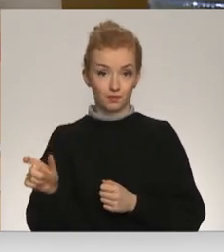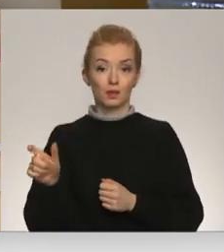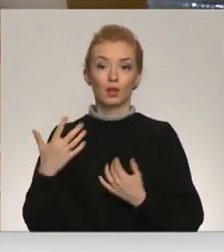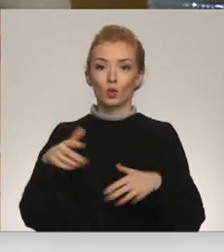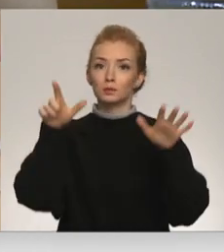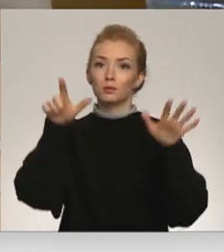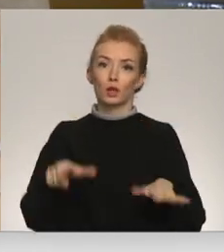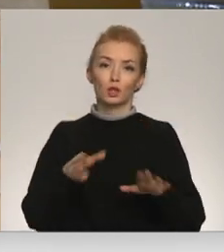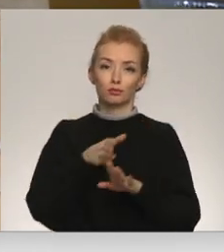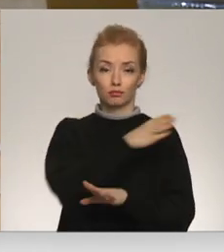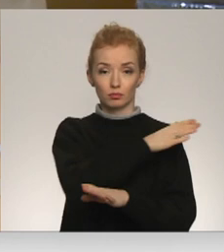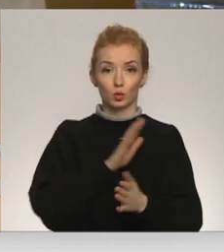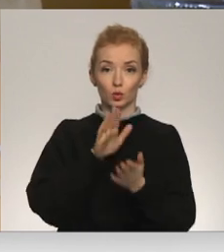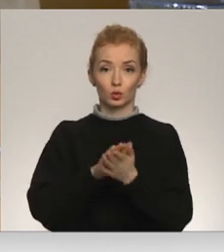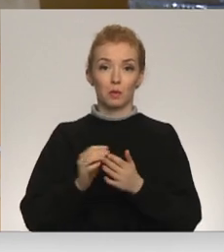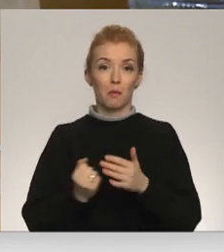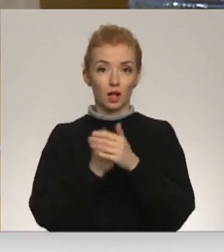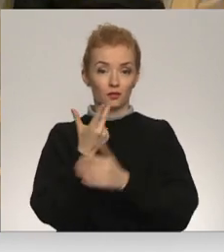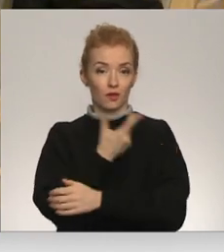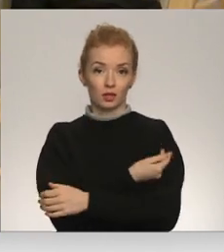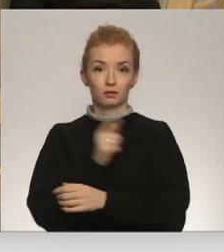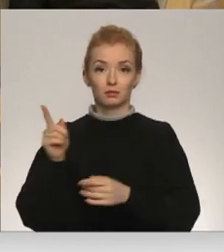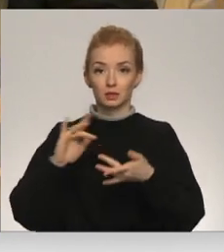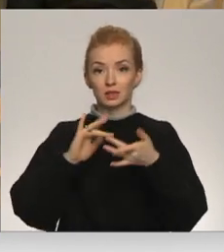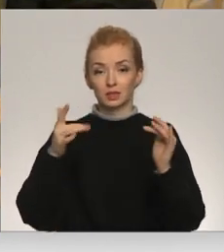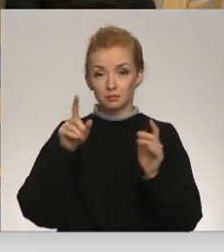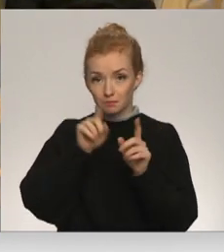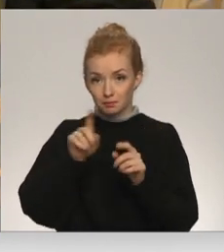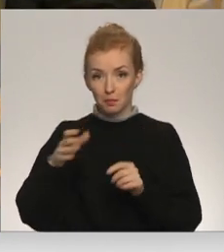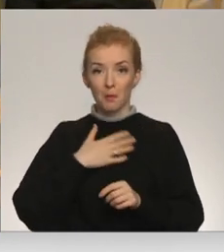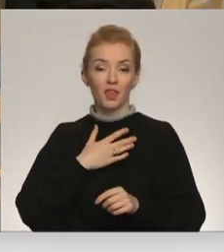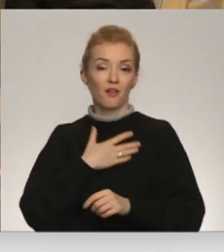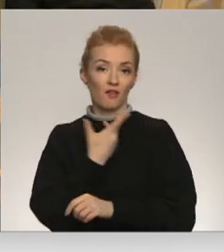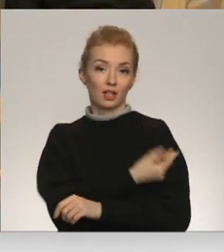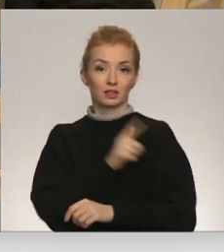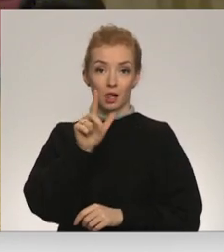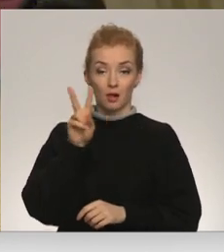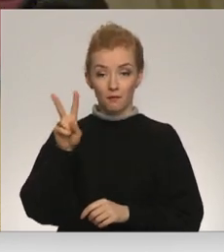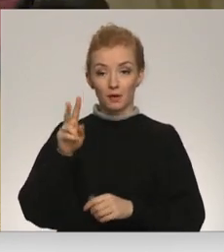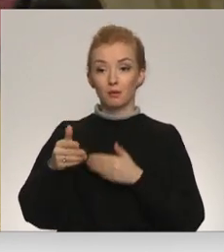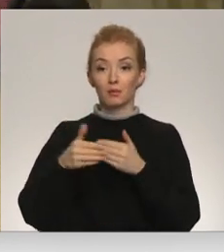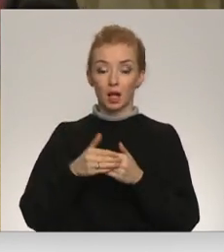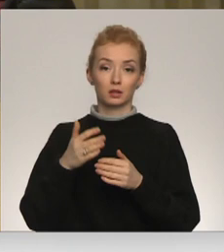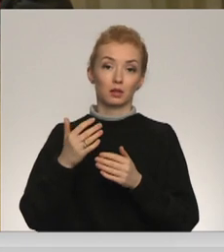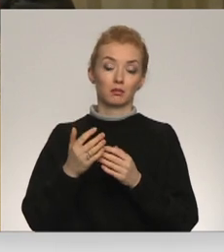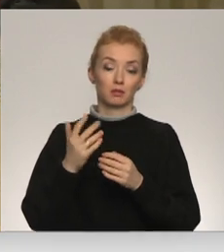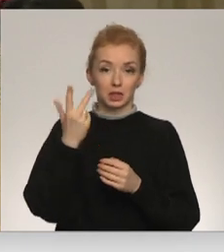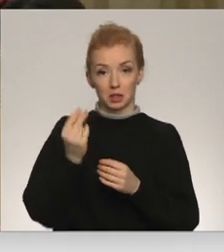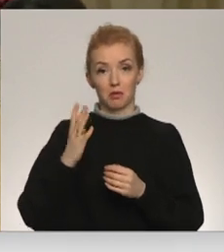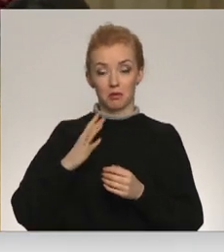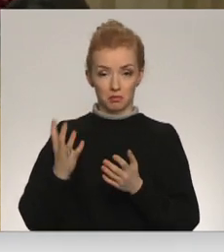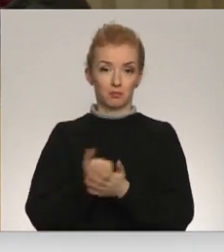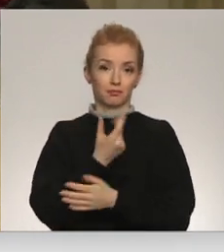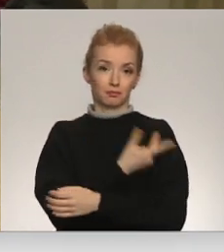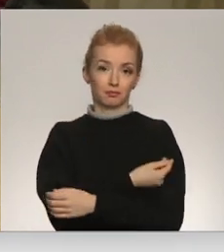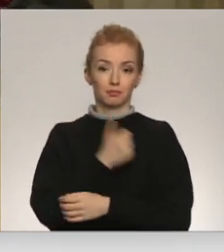7 mēnešiem. Uz trešo viņa pierakstījusies caur portālu Mana vakcīna un gaidījusi vien 3 dienas. Es tā kā pirmo reizi